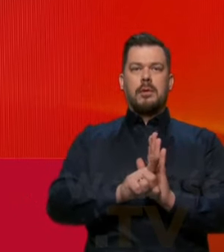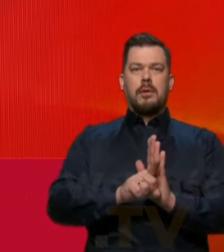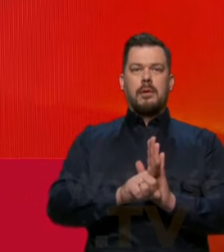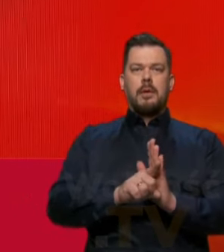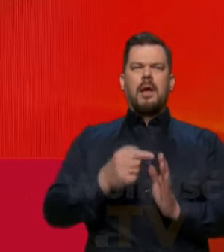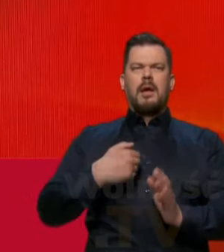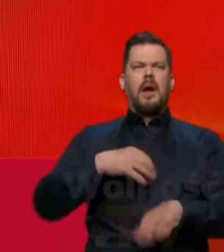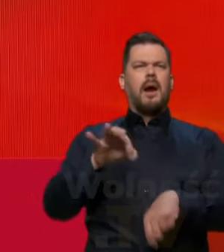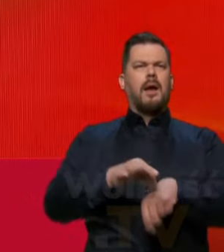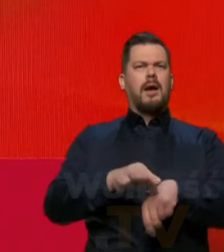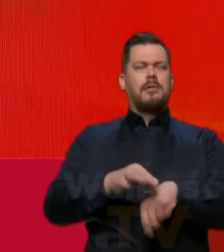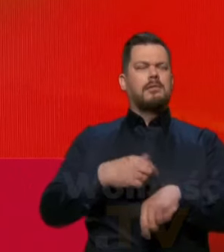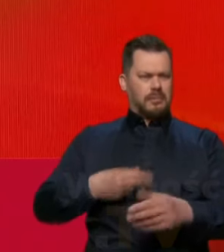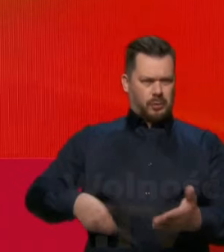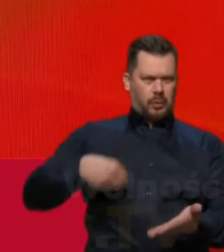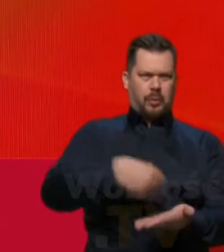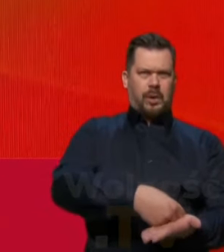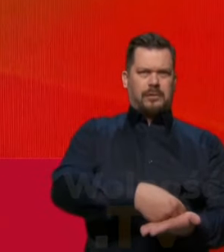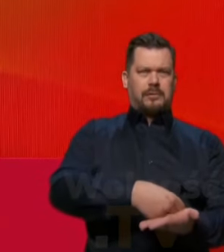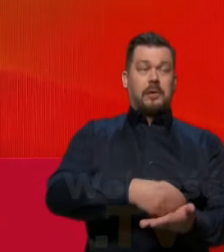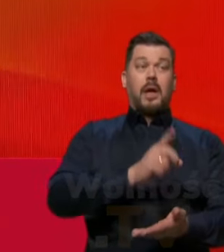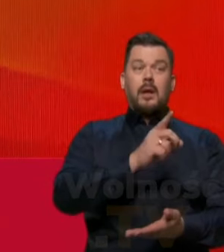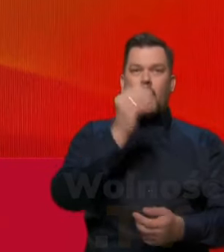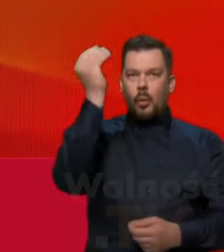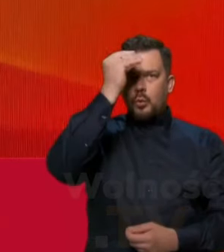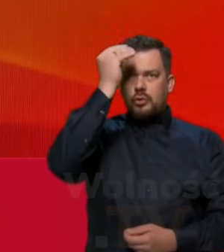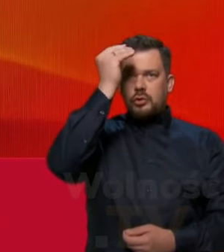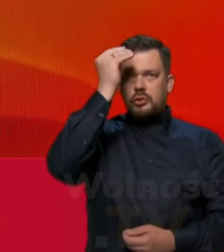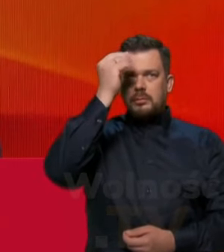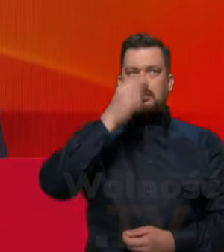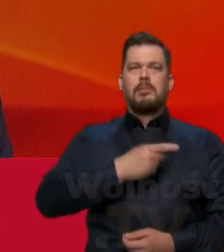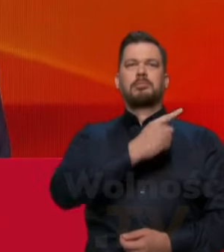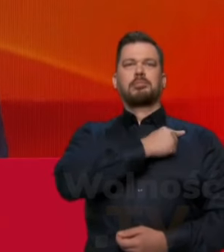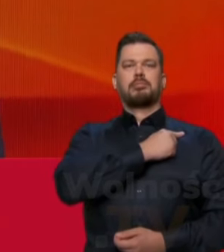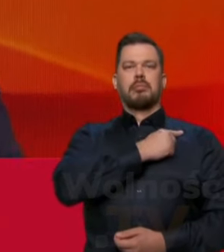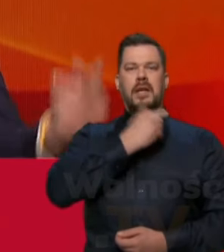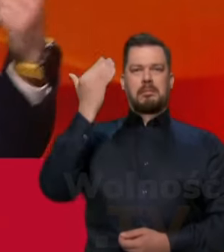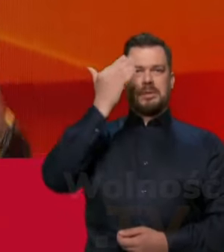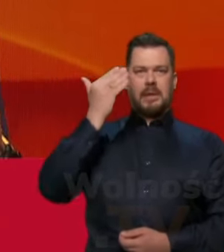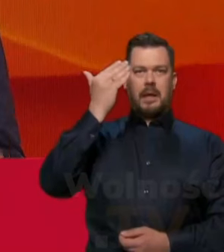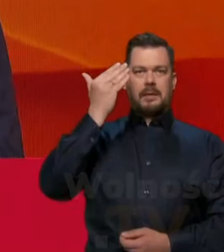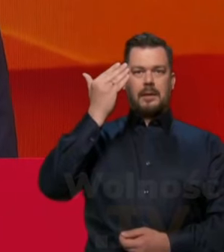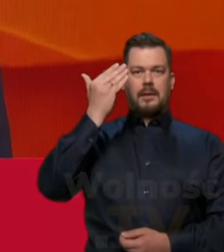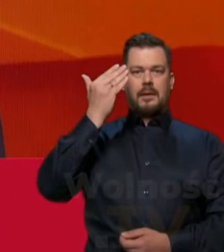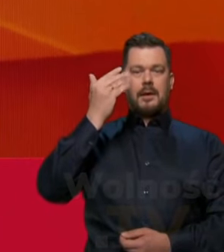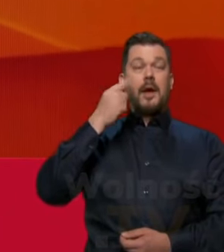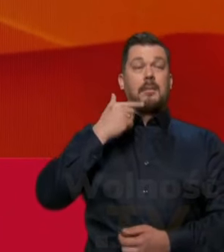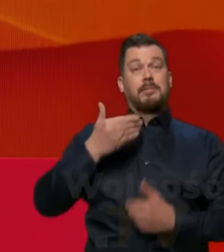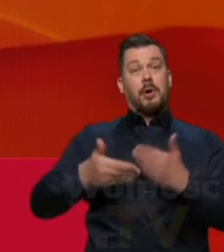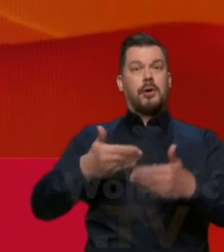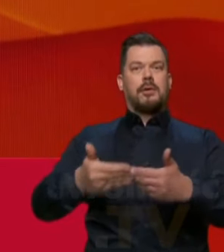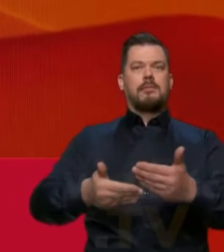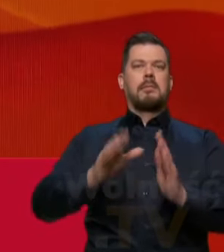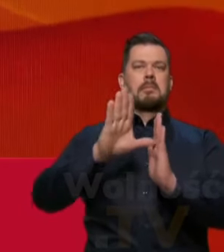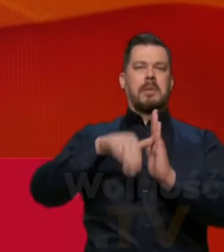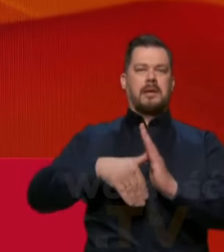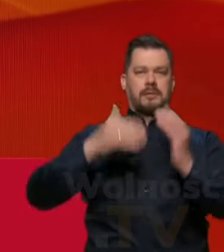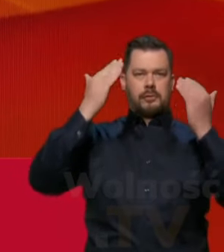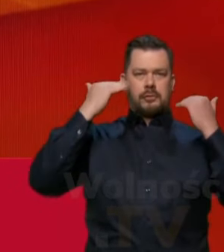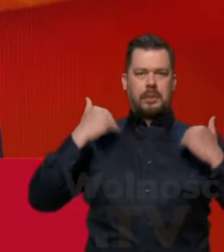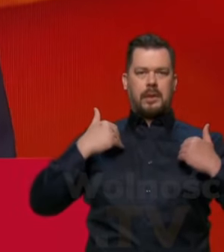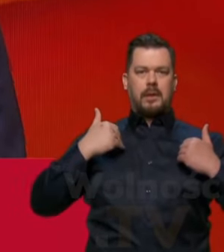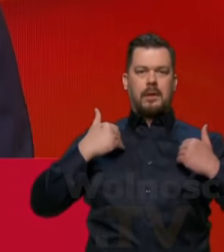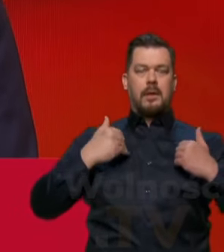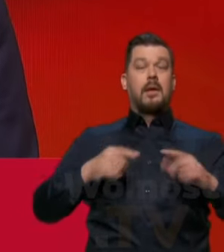mówimy lekarzom, będziemy wam dopłacać, jeżeli będziecie się uczyli, żeby zostać psychiatrami, a później odpracujecie to w miejskich szpitalach. I